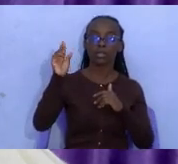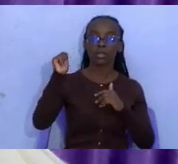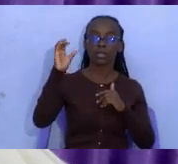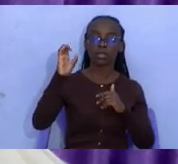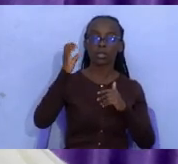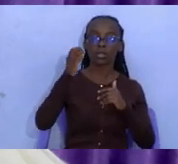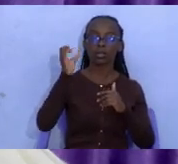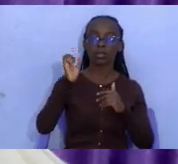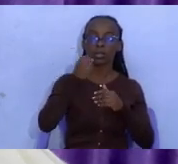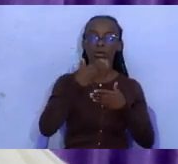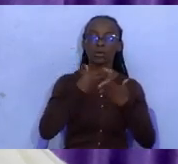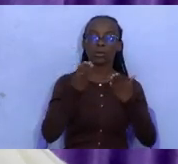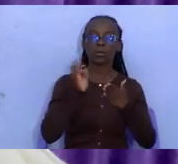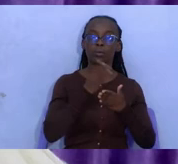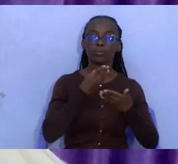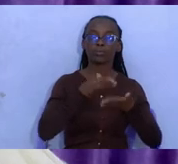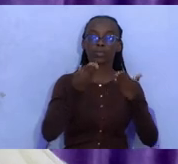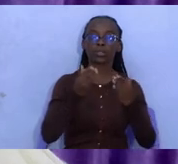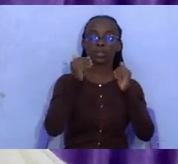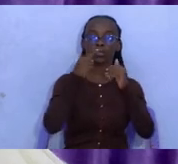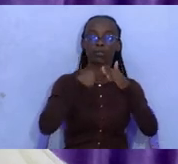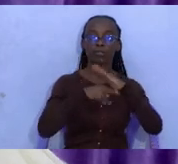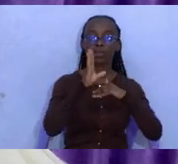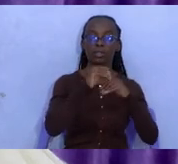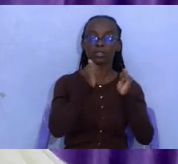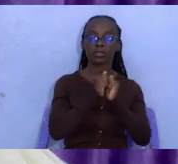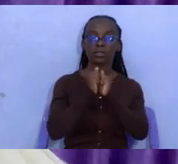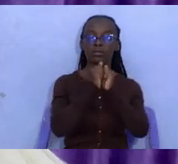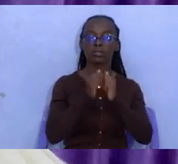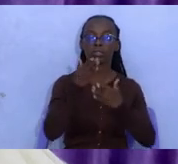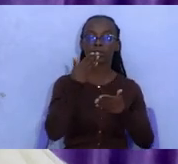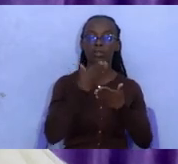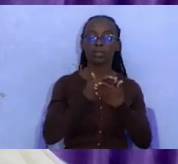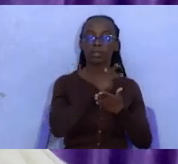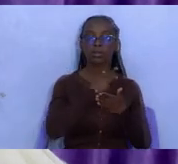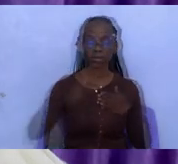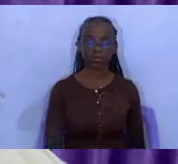na sifa na heshima zote, e Bwana. Asante mfalme.